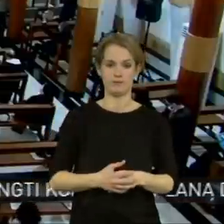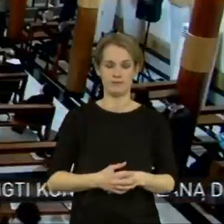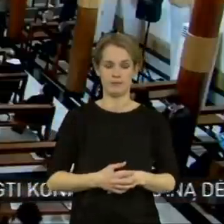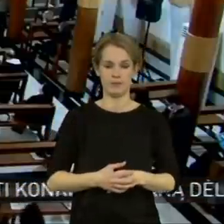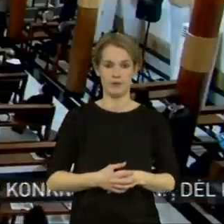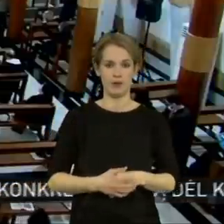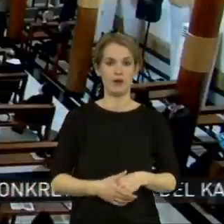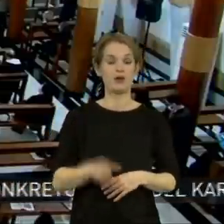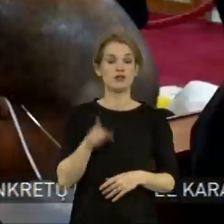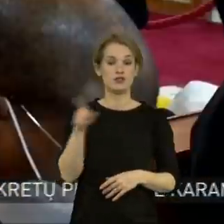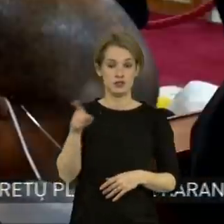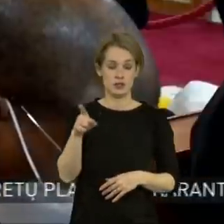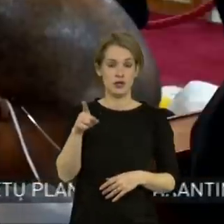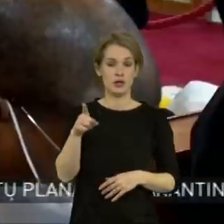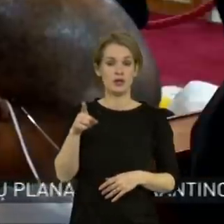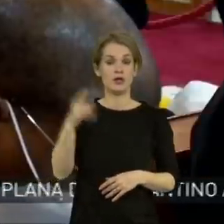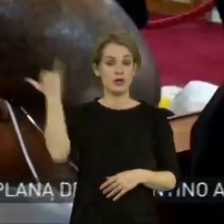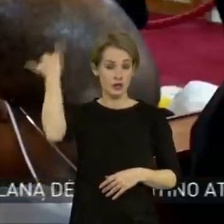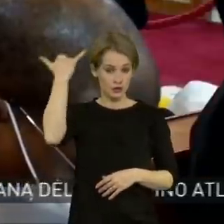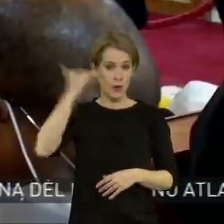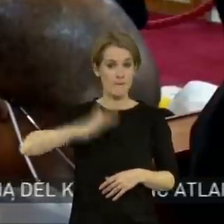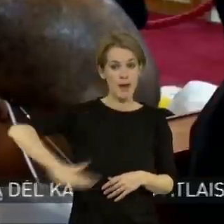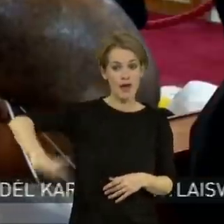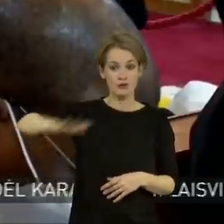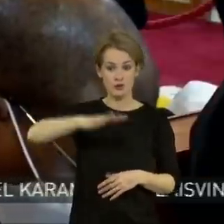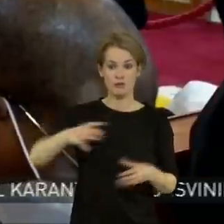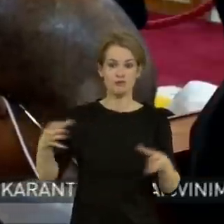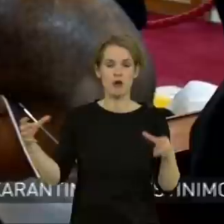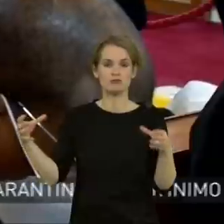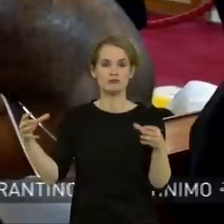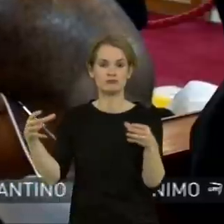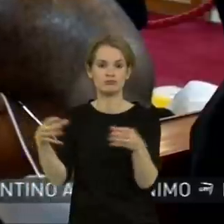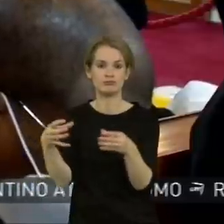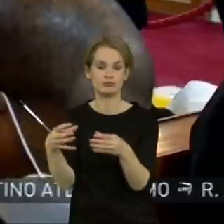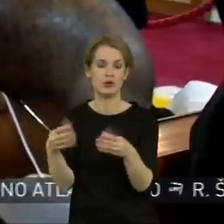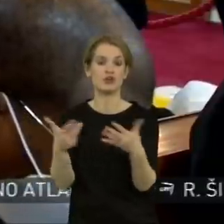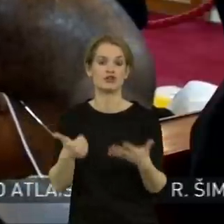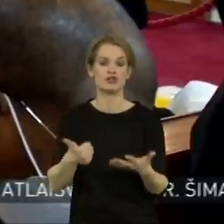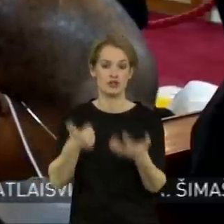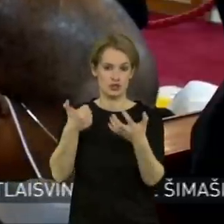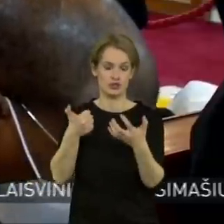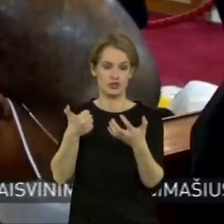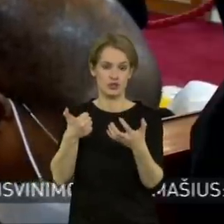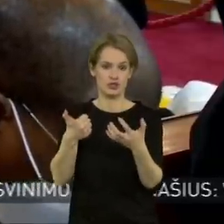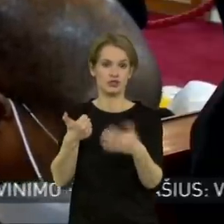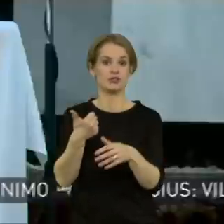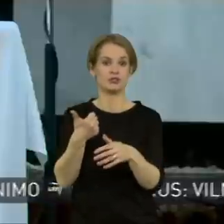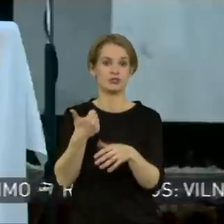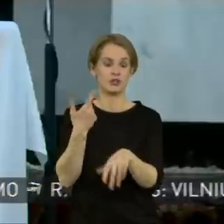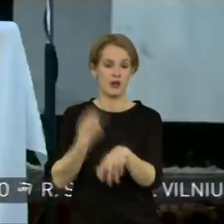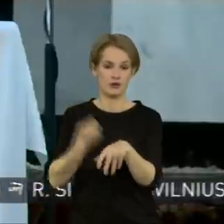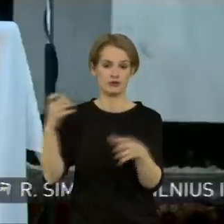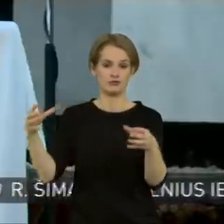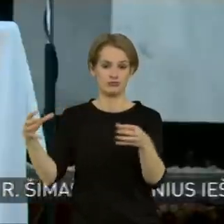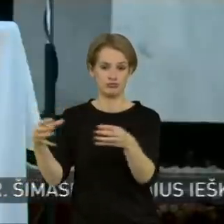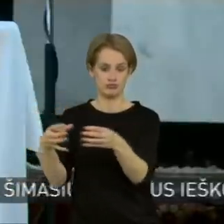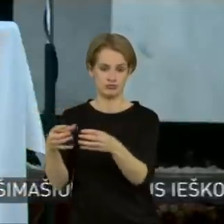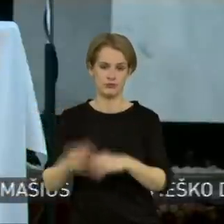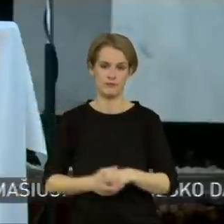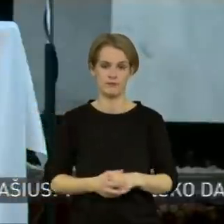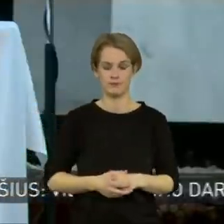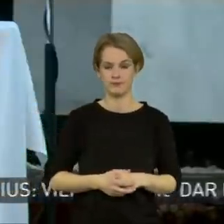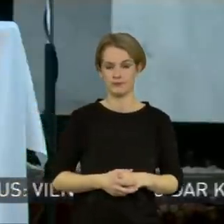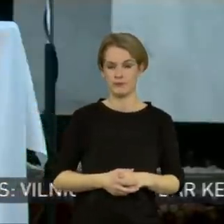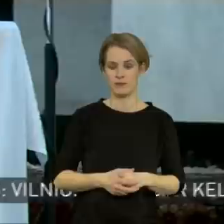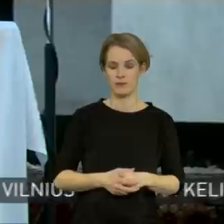seniausių pasaulyje krikščionių bendruomenė susitraukė beveik 6 kartus. Tai pirmoji Pranciškaus tarptautinė kelionė nuo pandemijos